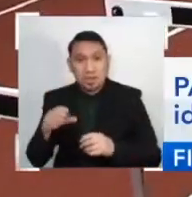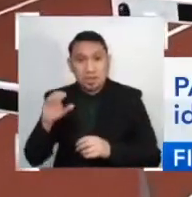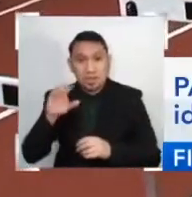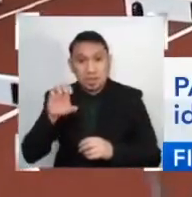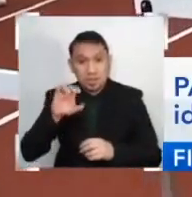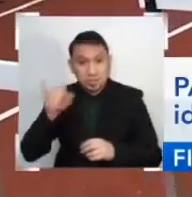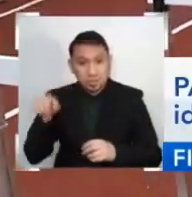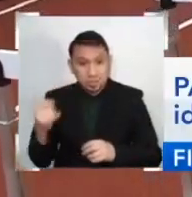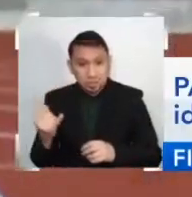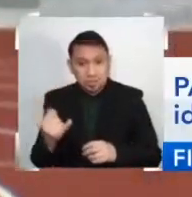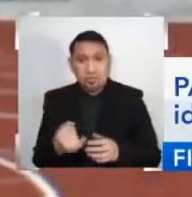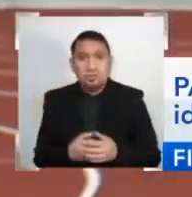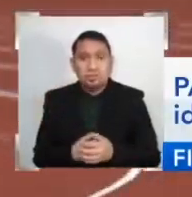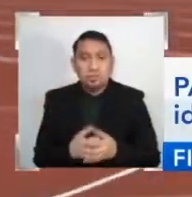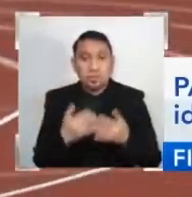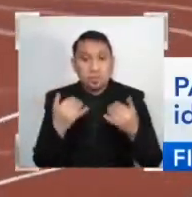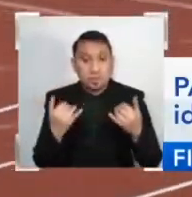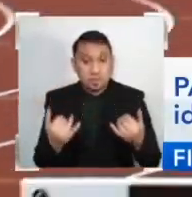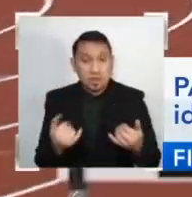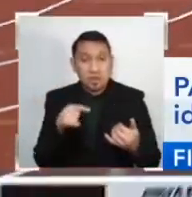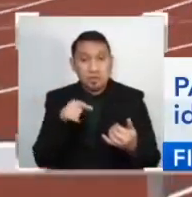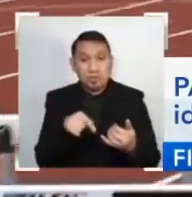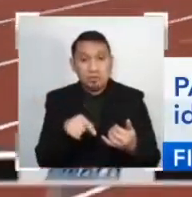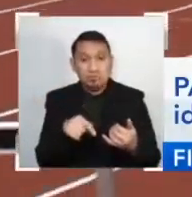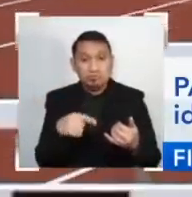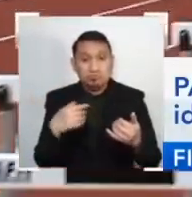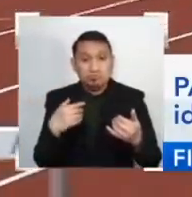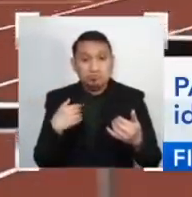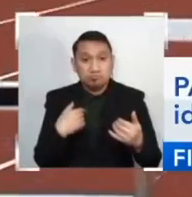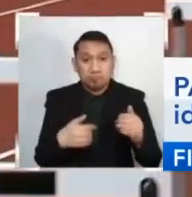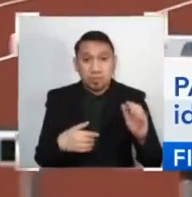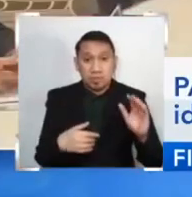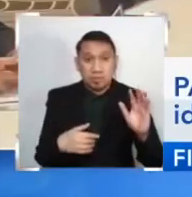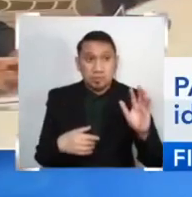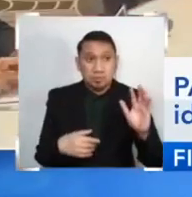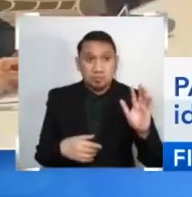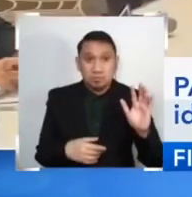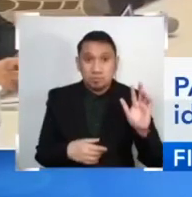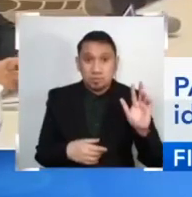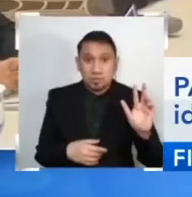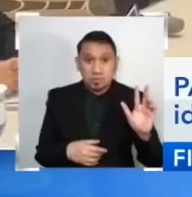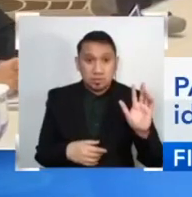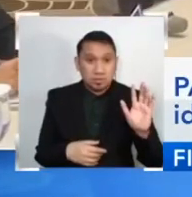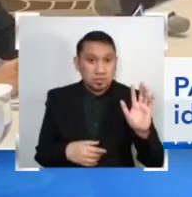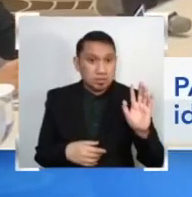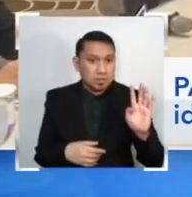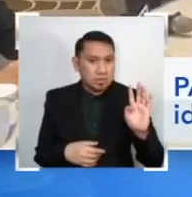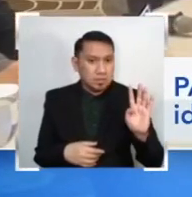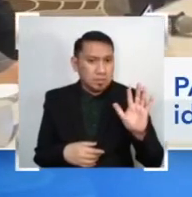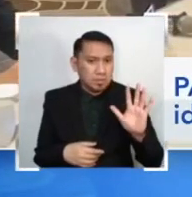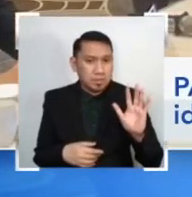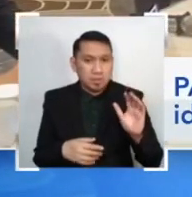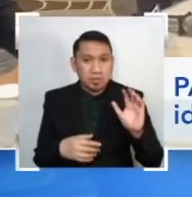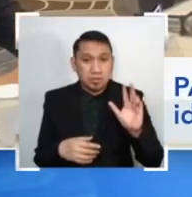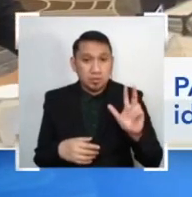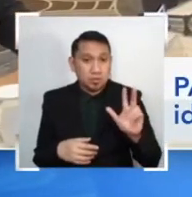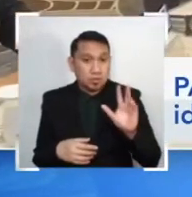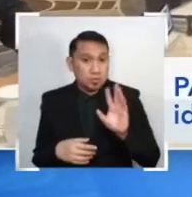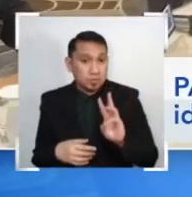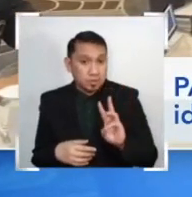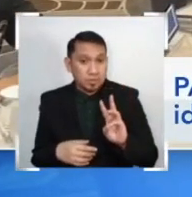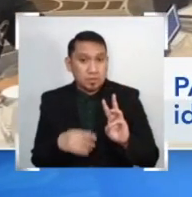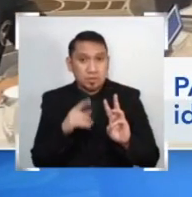Sa General Assembly ng POC na dinaluhan ng 54 na National Sports Association, 36 ang pumabor sa